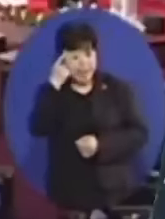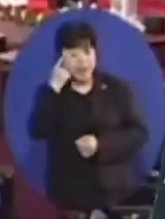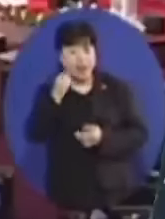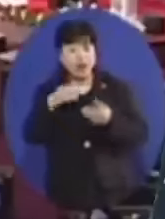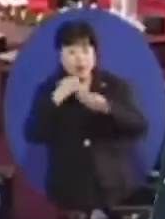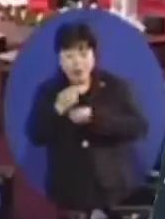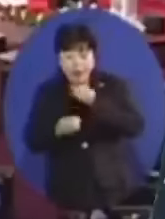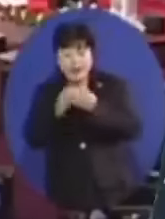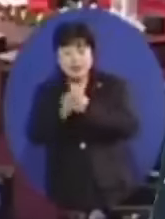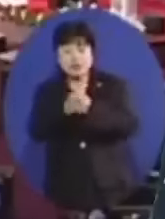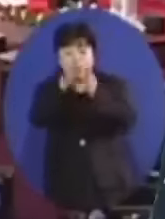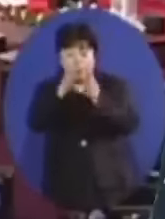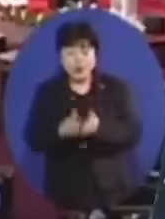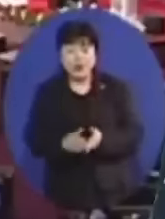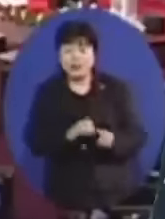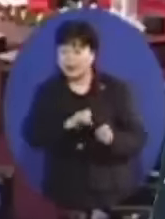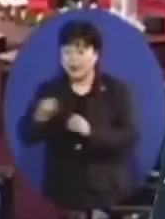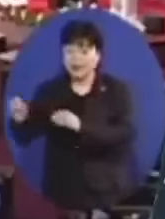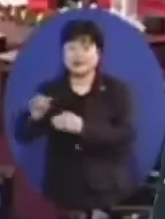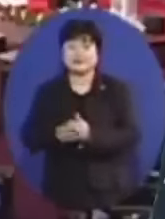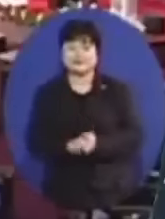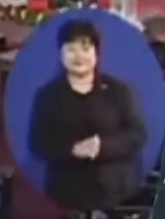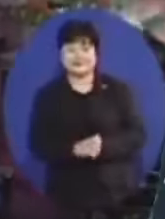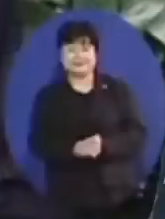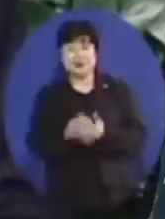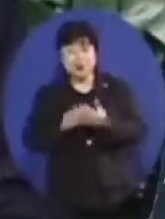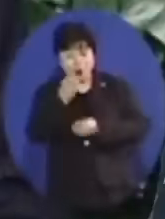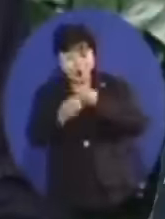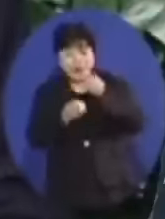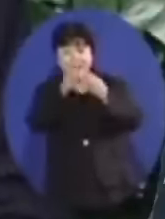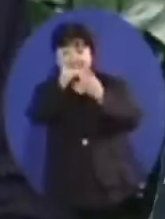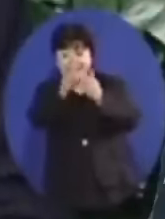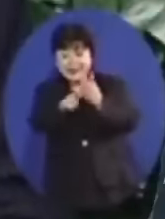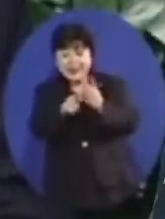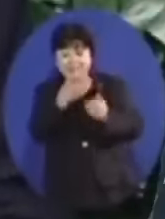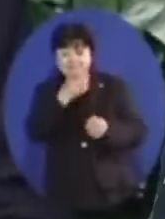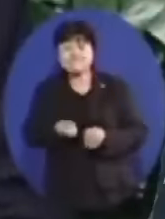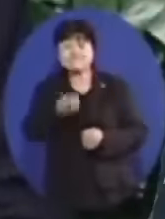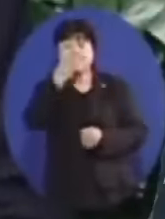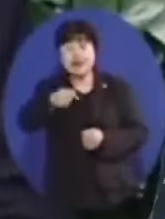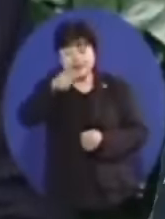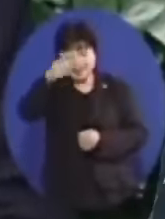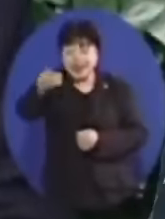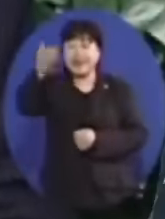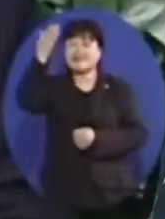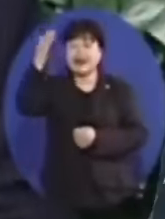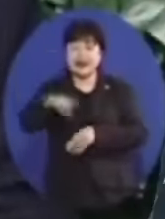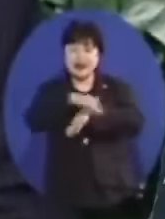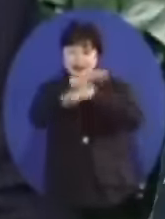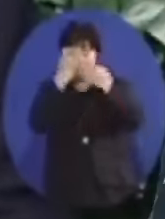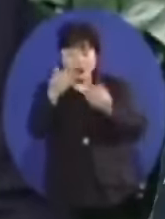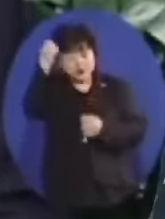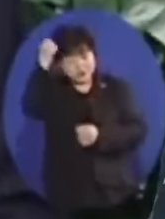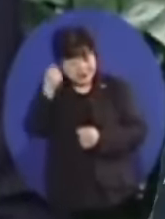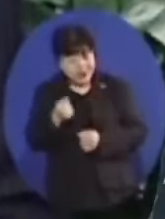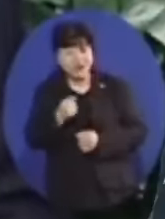기도를 통하여 다 씻어버려야 되는 것입니다. 우리가 회개할 때 불행했던 과거의 모든 기억도